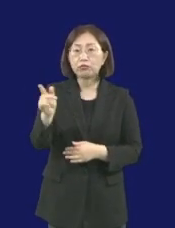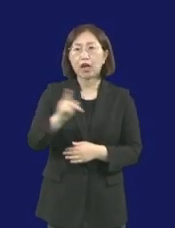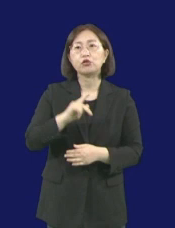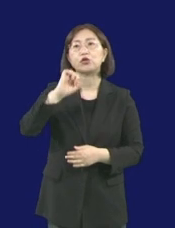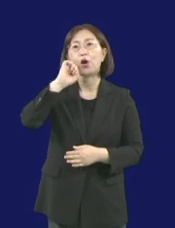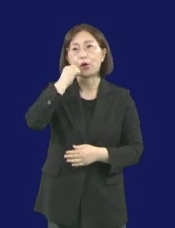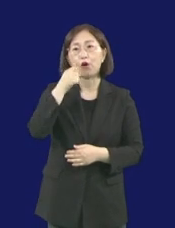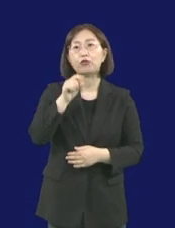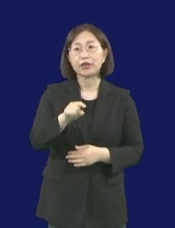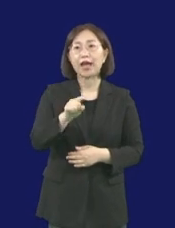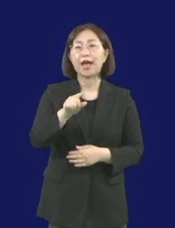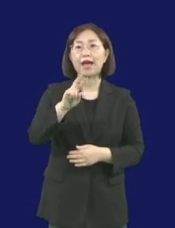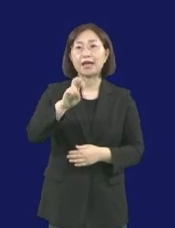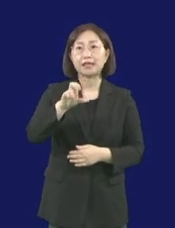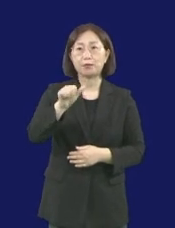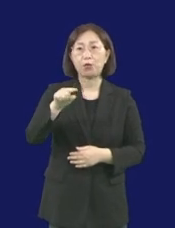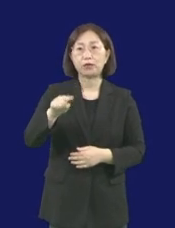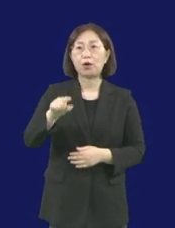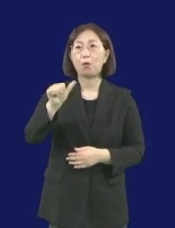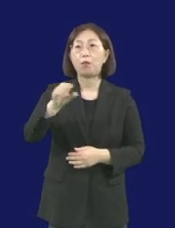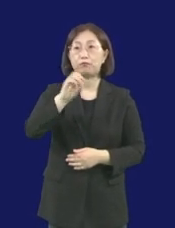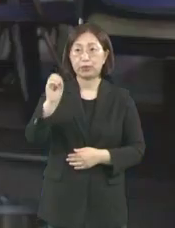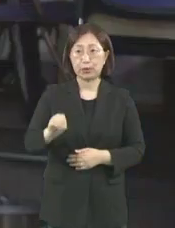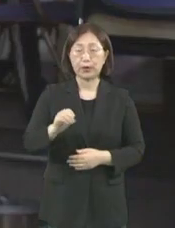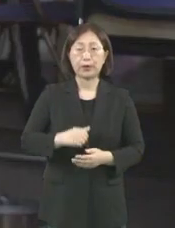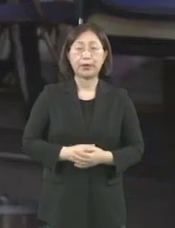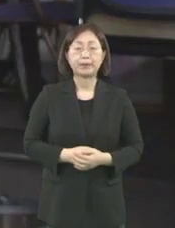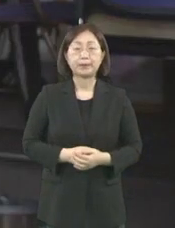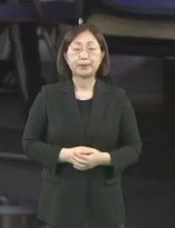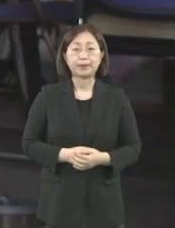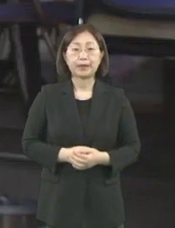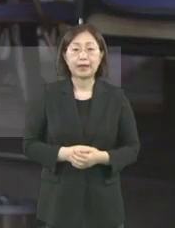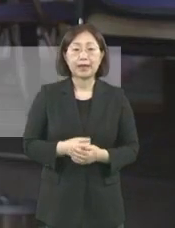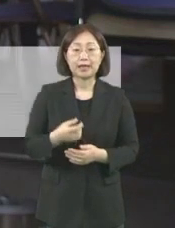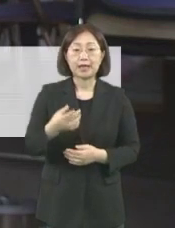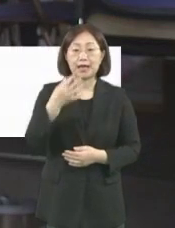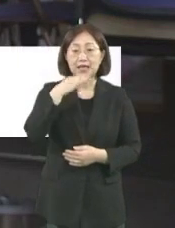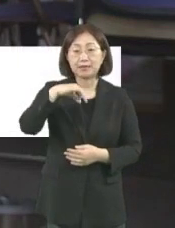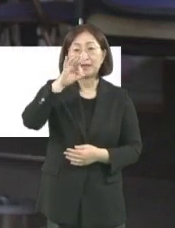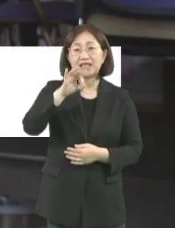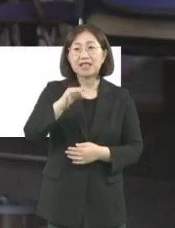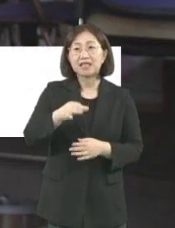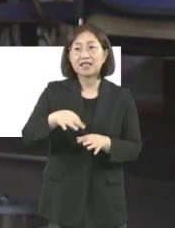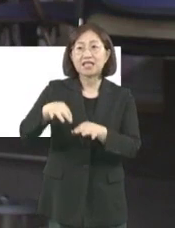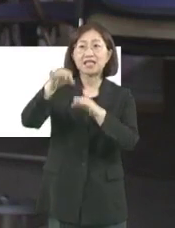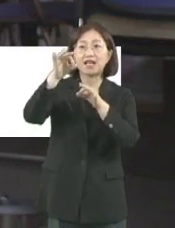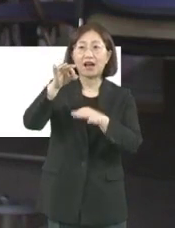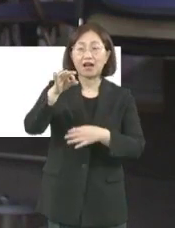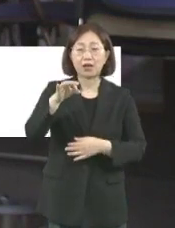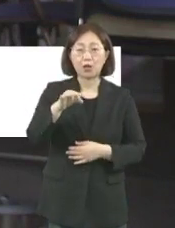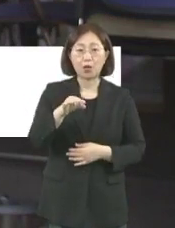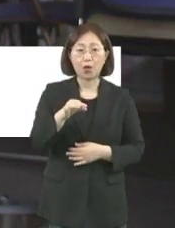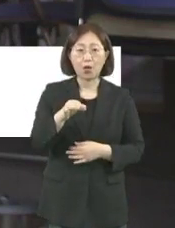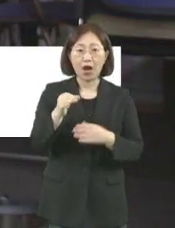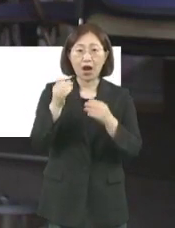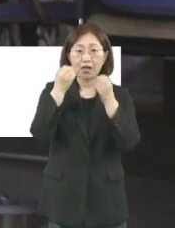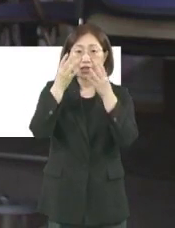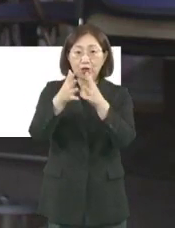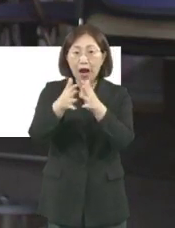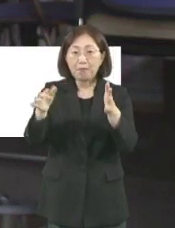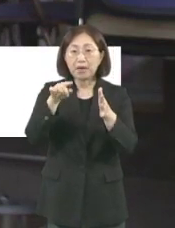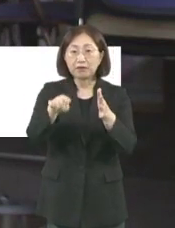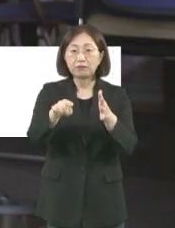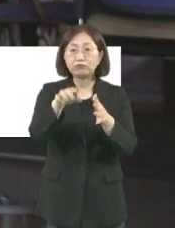15.5% 순으로 조사됐습니다 아 물에서 금리는 계속 인상된다 하고 또 신규 입자 파트는